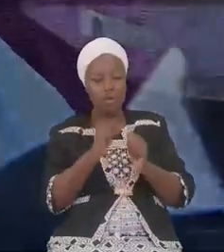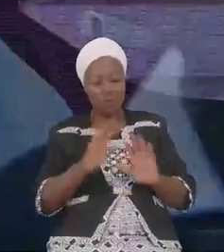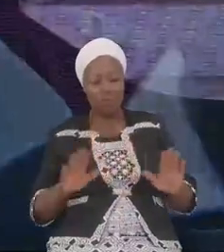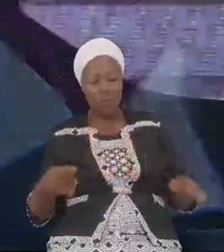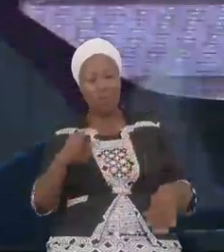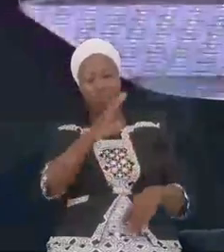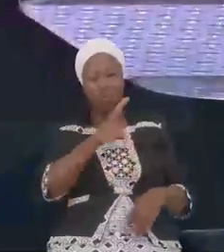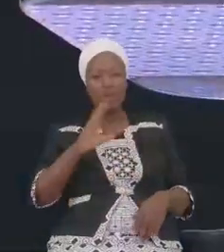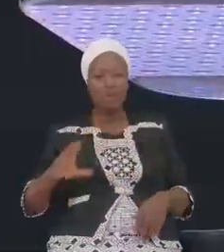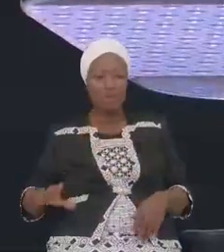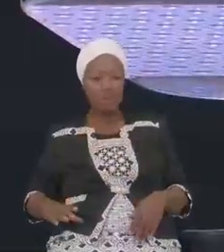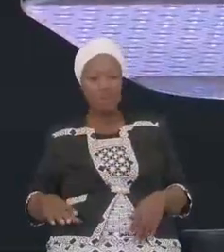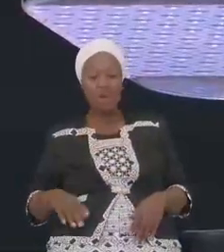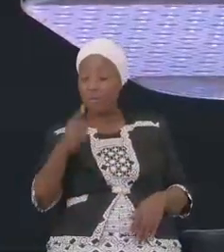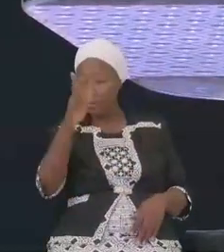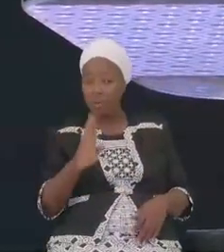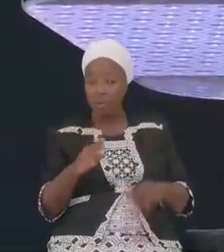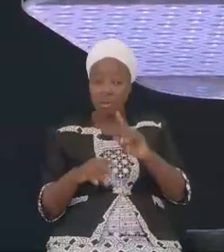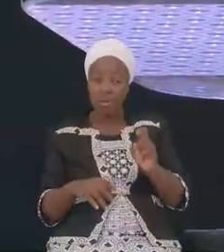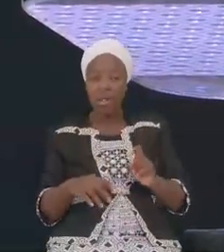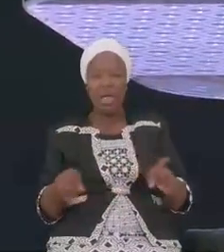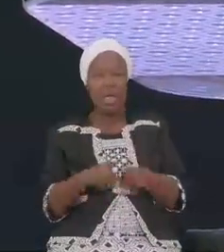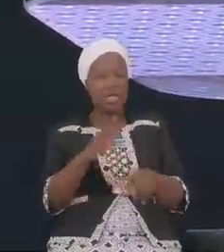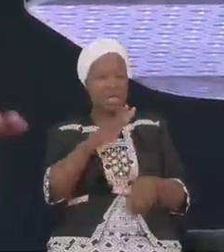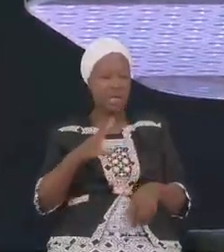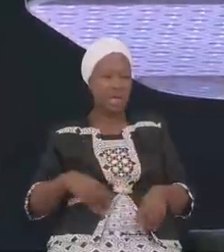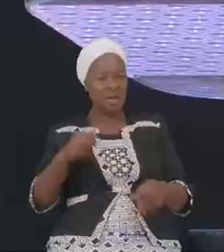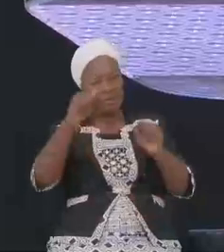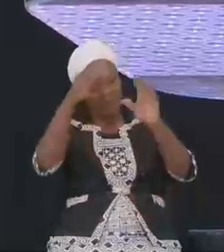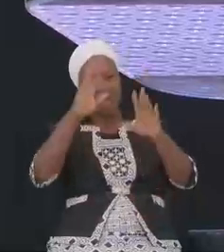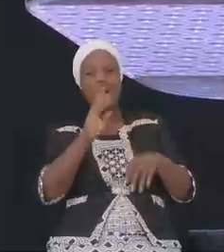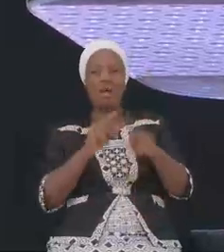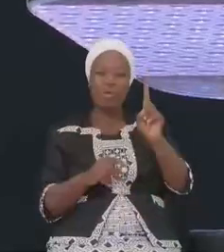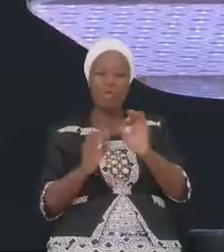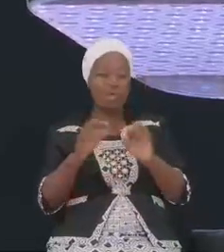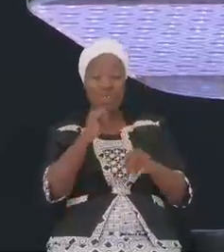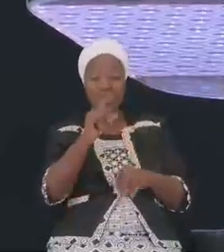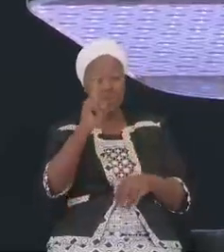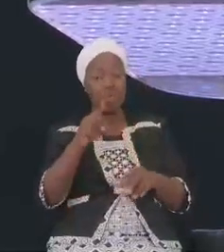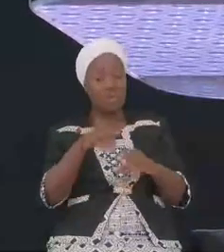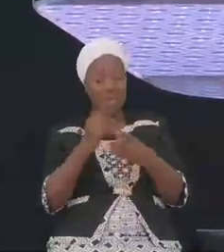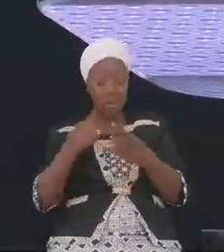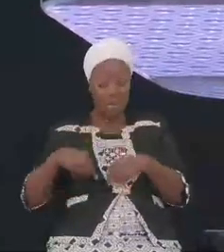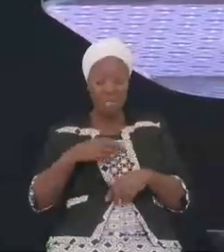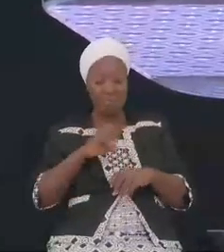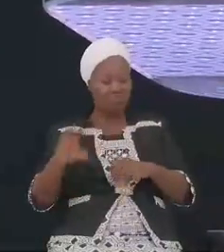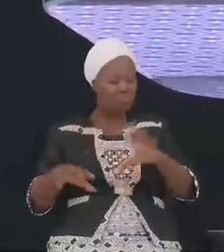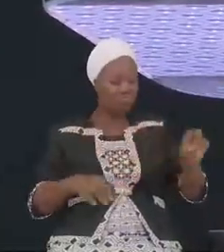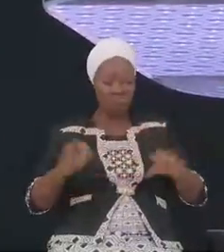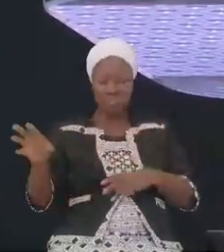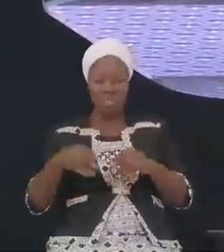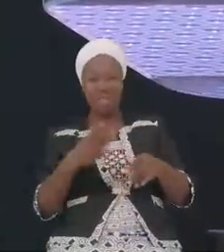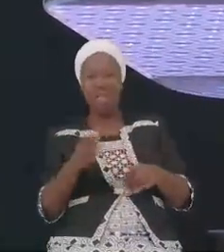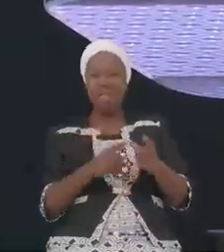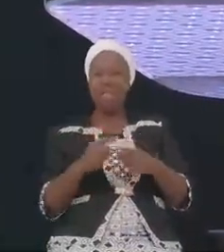comme Christ et le Père étaient un. Si nous ne sommes pas un, si notre cœur est dispersé,